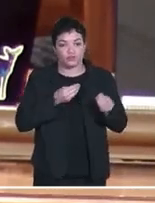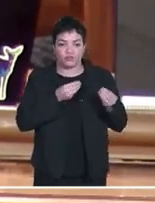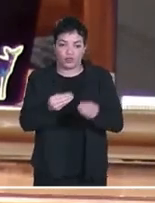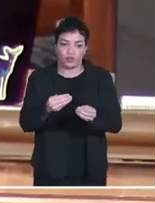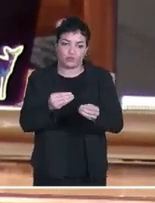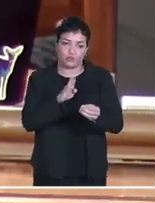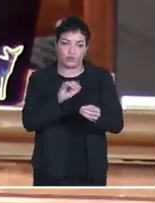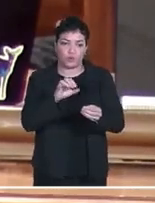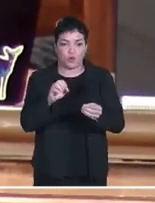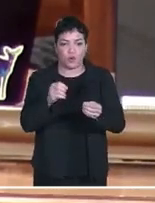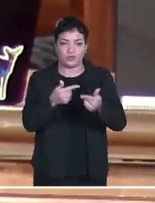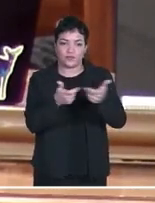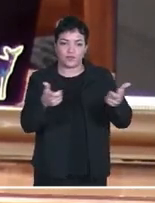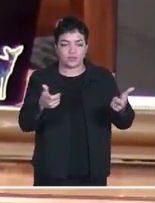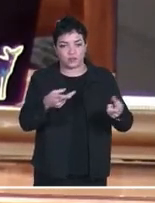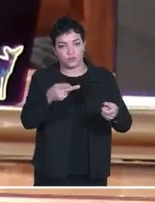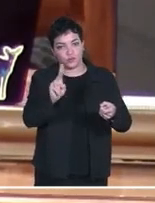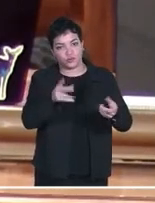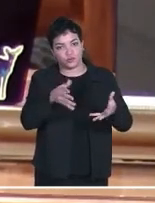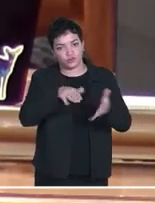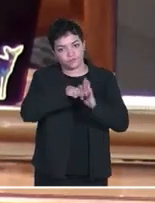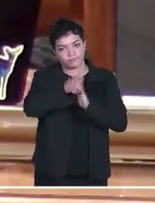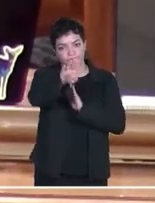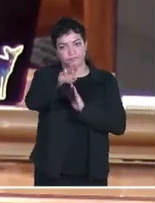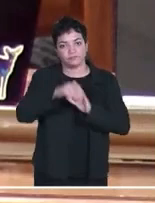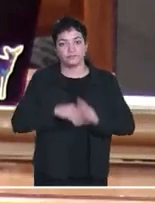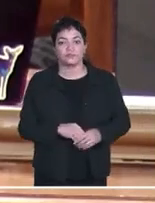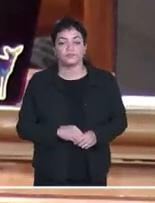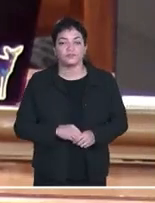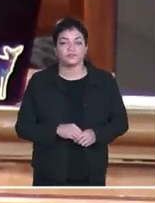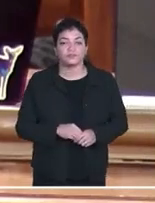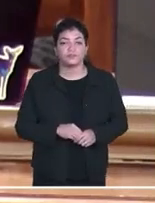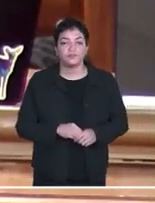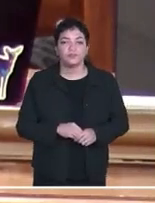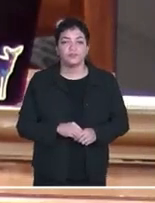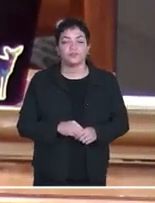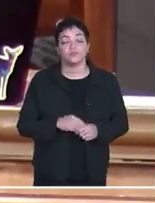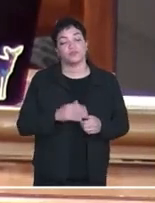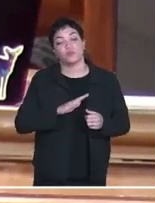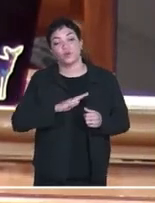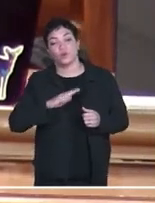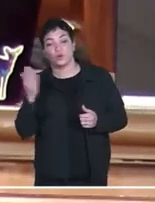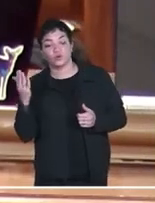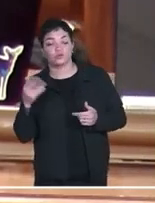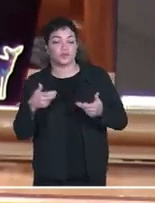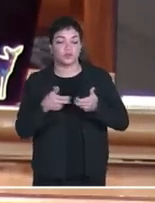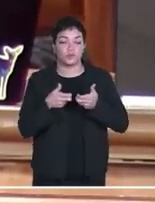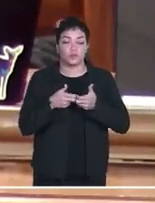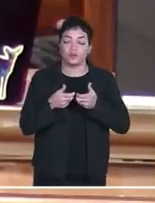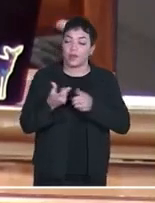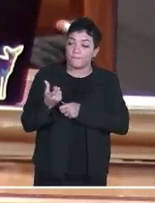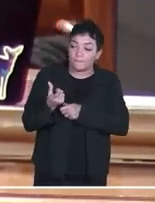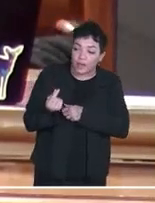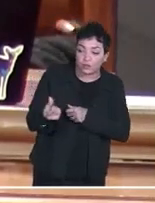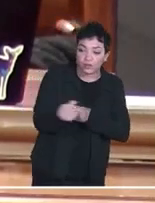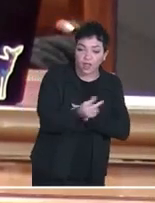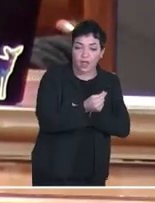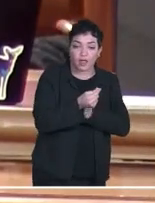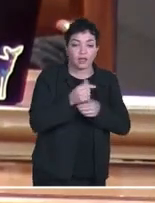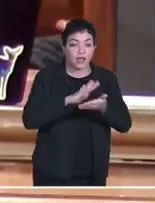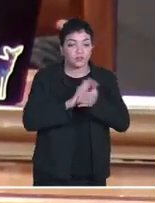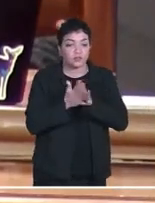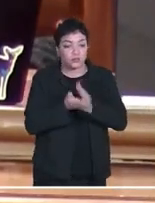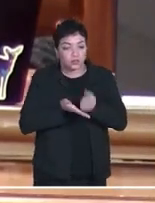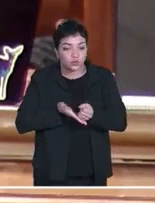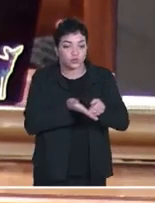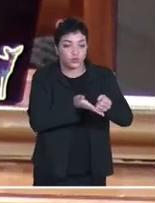en milieu urbain. Et enfin, de manière indirecte, ce sont tous les partenariats et les soutiens aux nombreuses associations. On en parle aujourd'hui, mais il faut